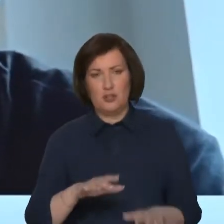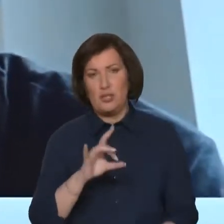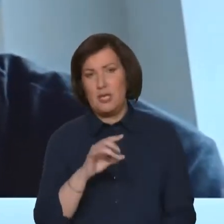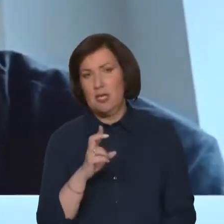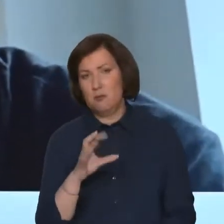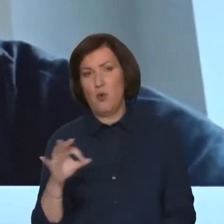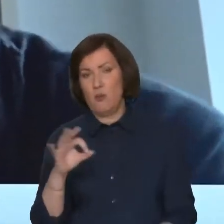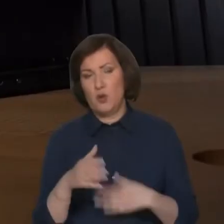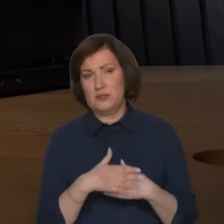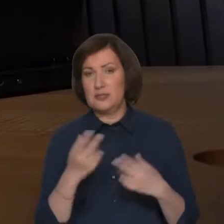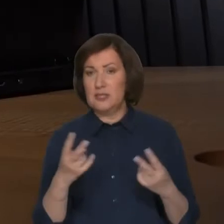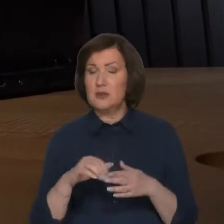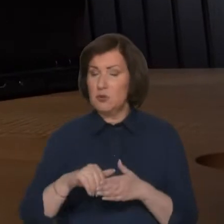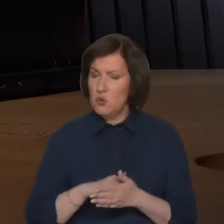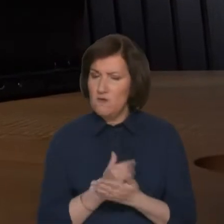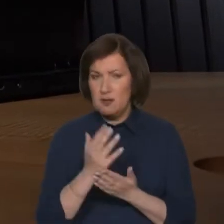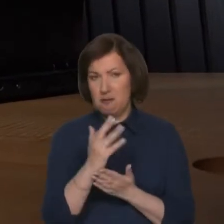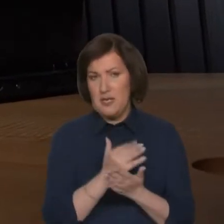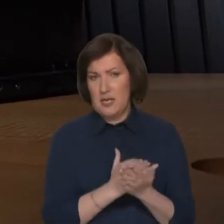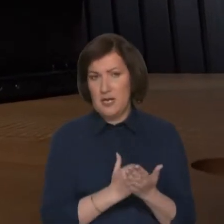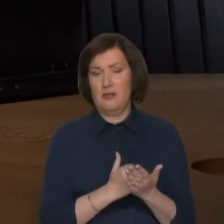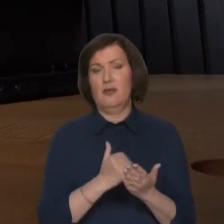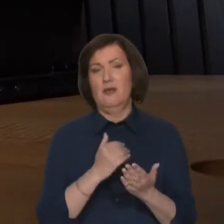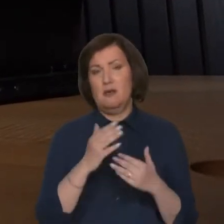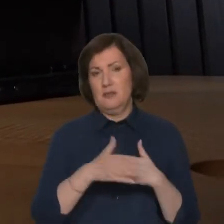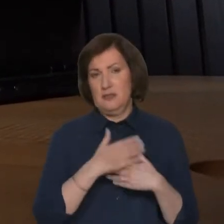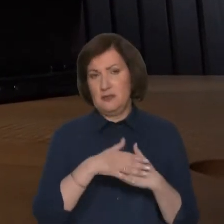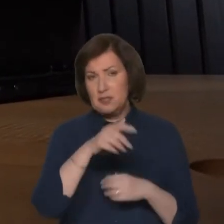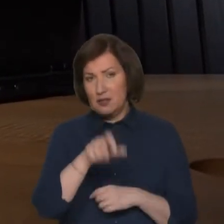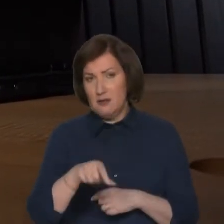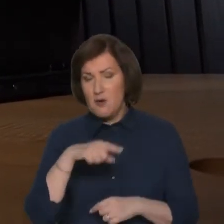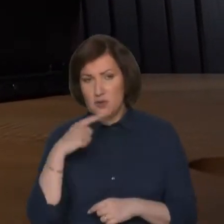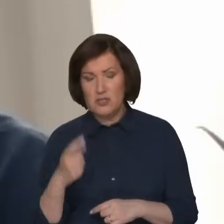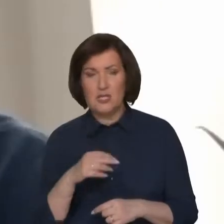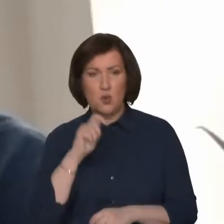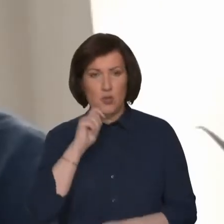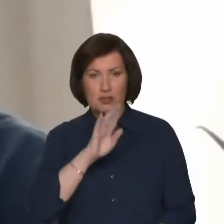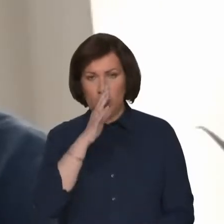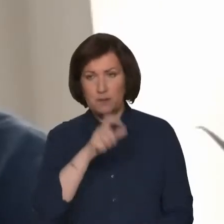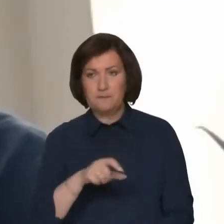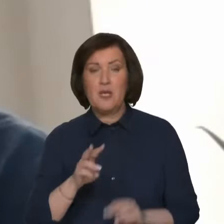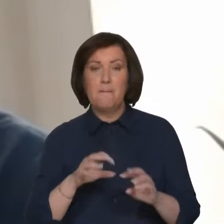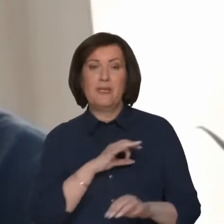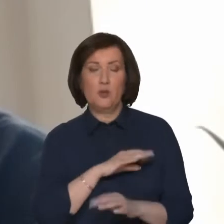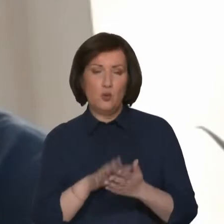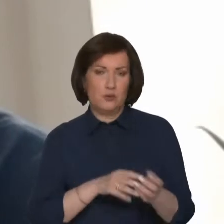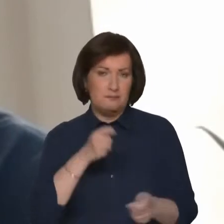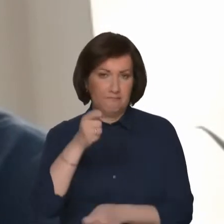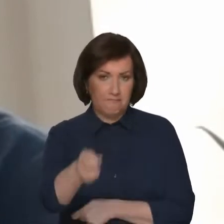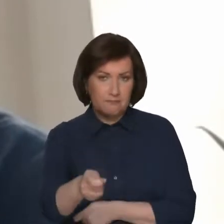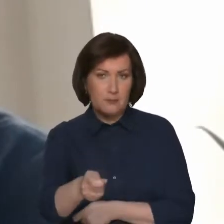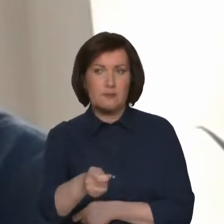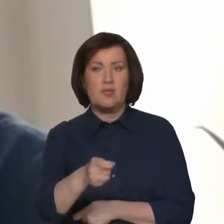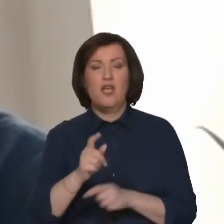РНБО про санкції, тож потрібен новий перелік підсанкційних росіян та українських колаборантів. Мін'юст подає заяву в